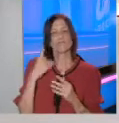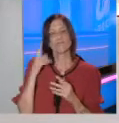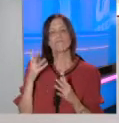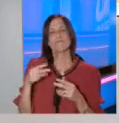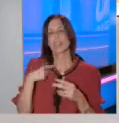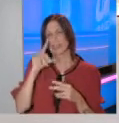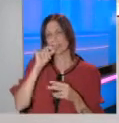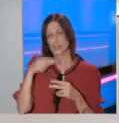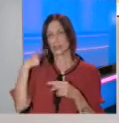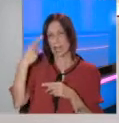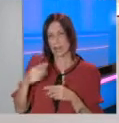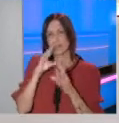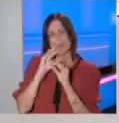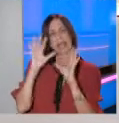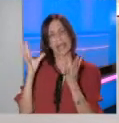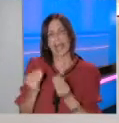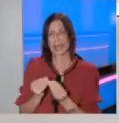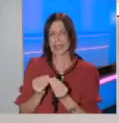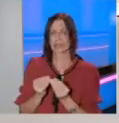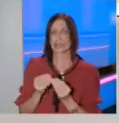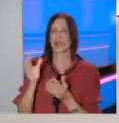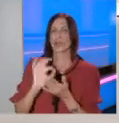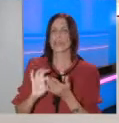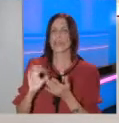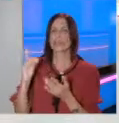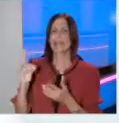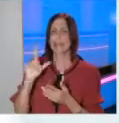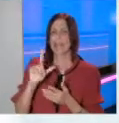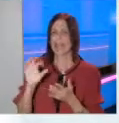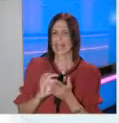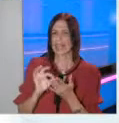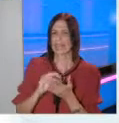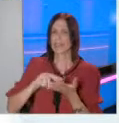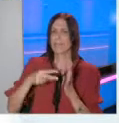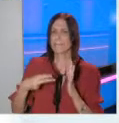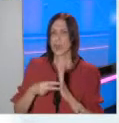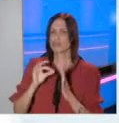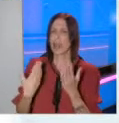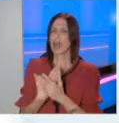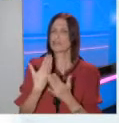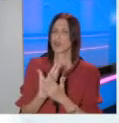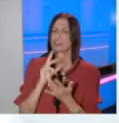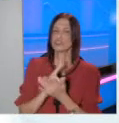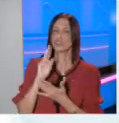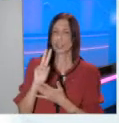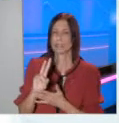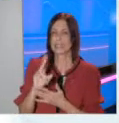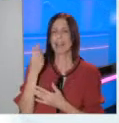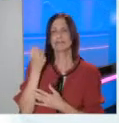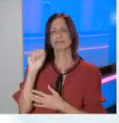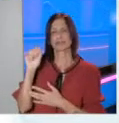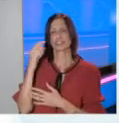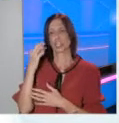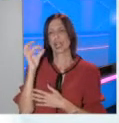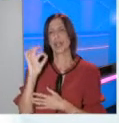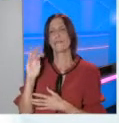אני אקרא את הציוץ הבא ואני אתייחס באופן כללי לאירועים. כך כותבת דפנה ליאל, הכתבת הפוליטית של חדשות 12, על הפרת הבידוד של חבר